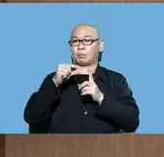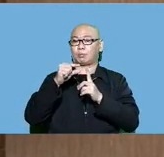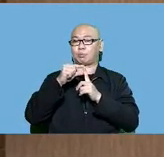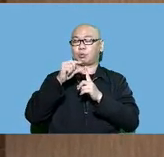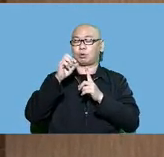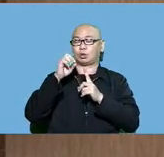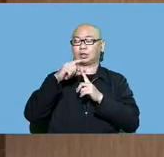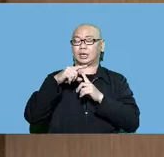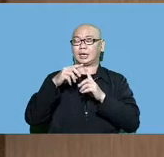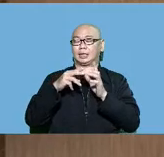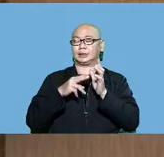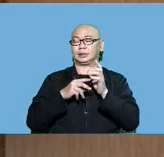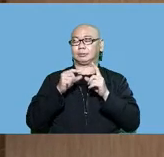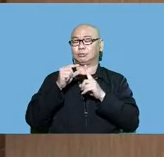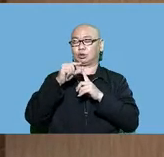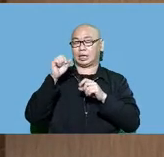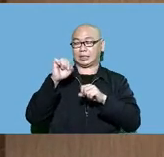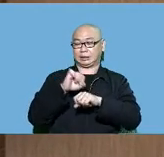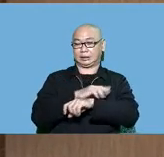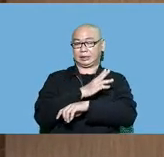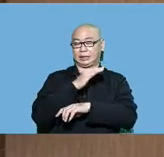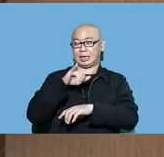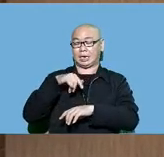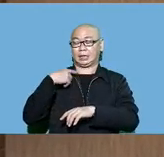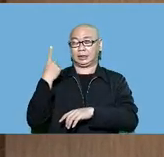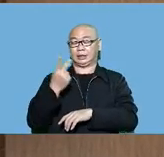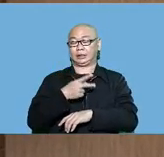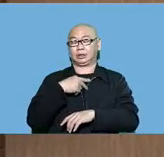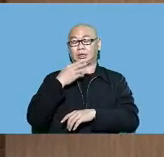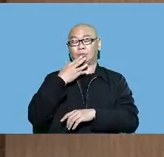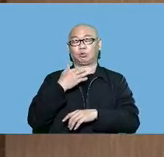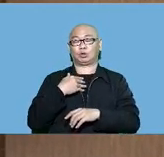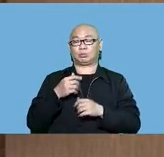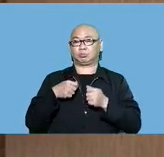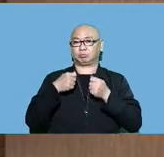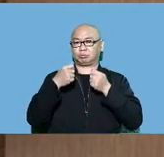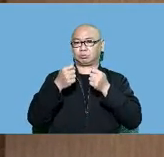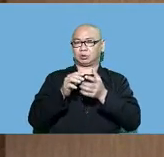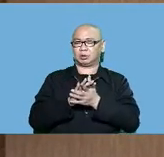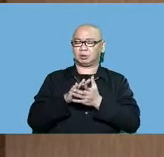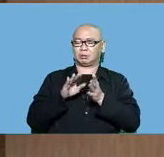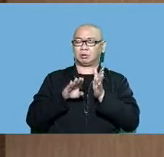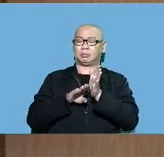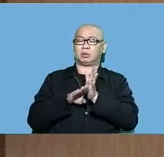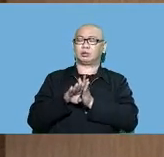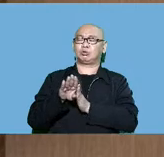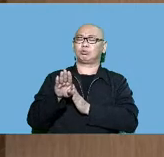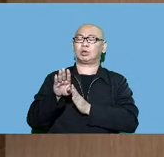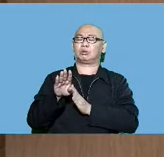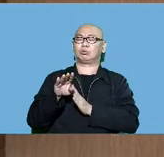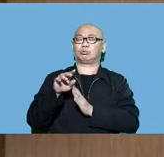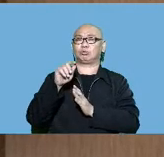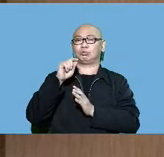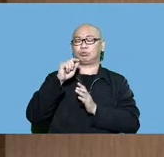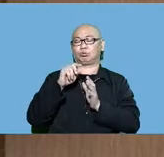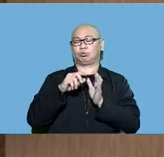miliki akan kita kembangkan sehingga memberi kontribusi terhadap kemajuan